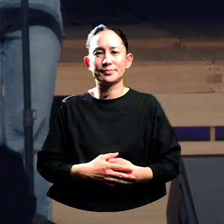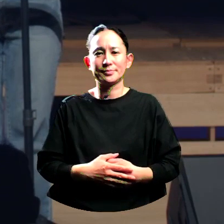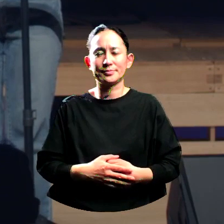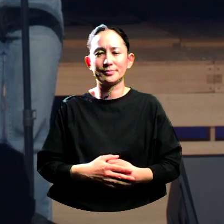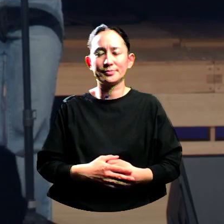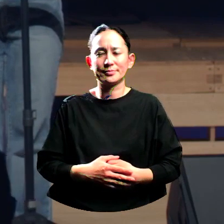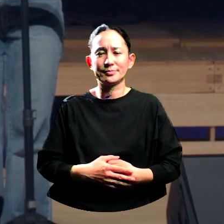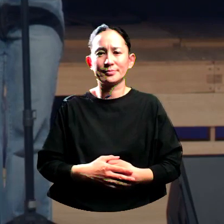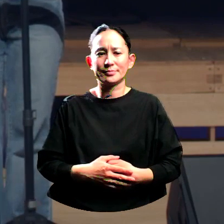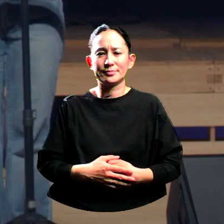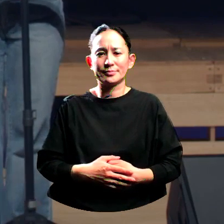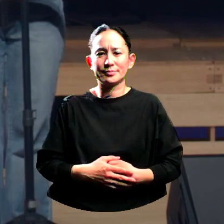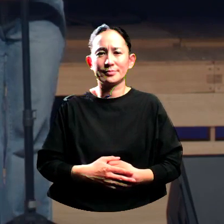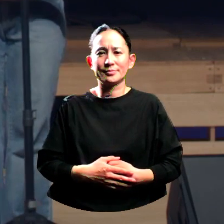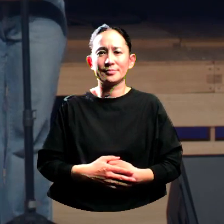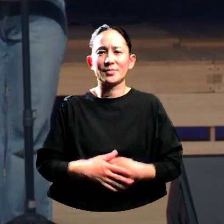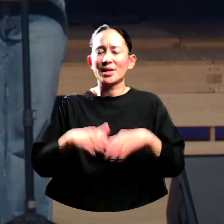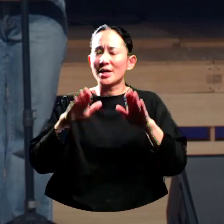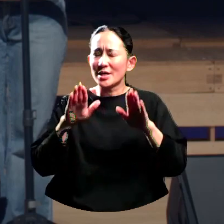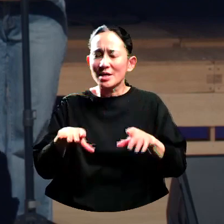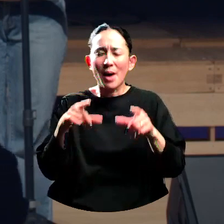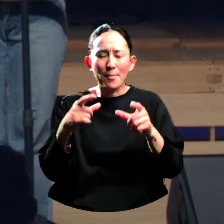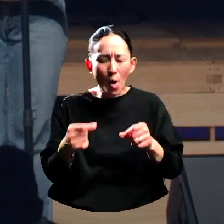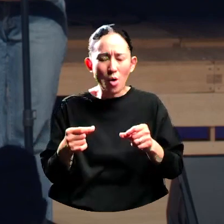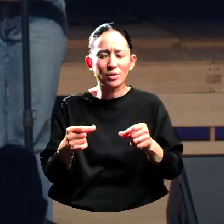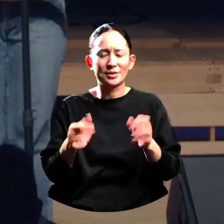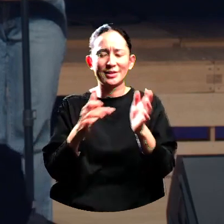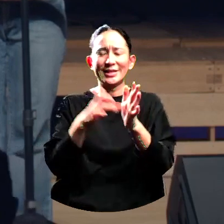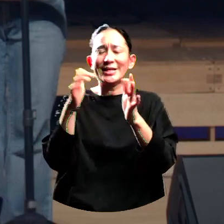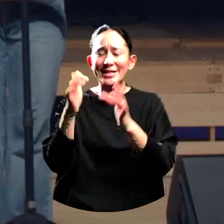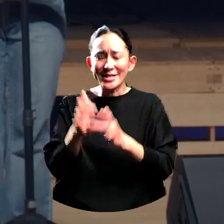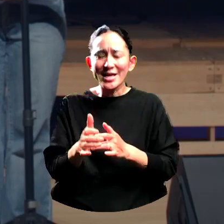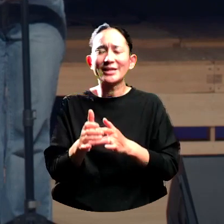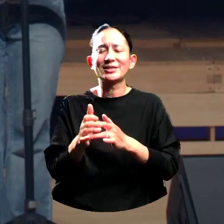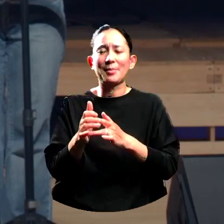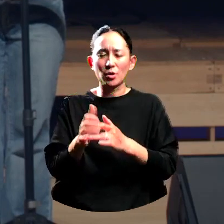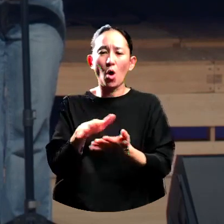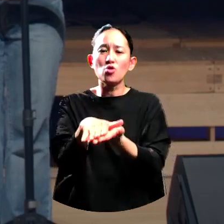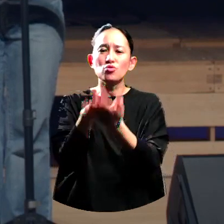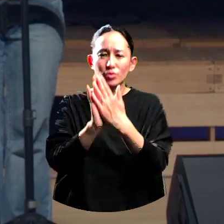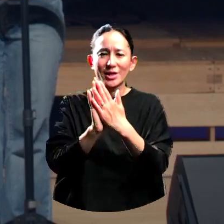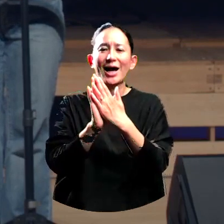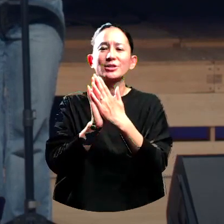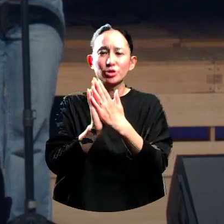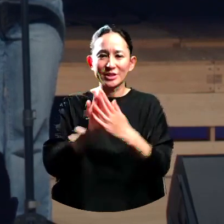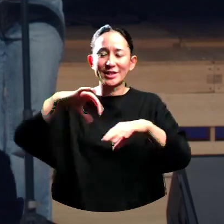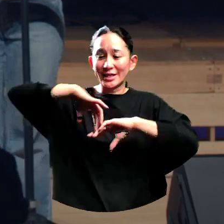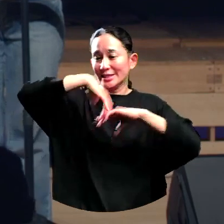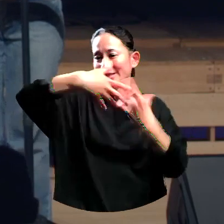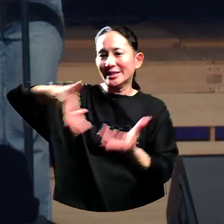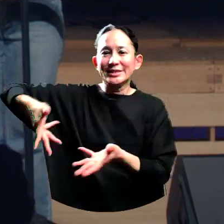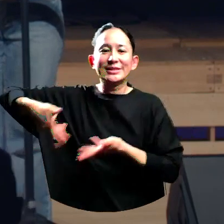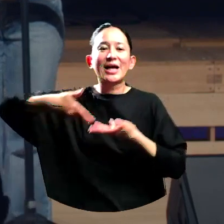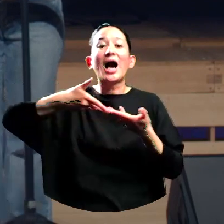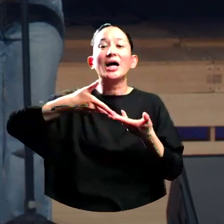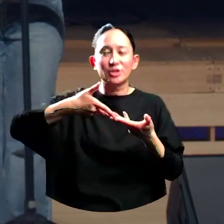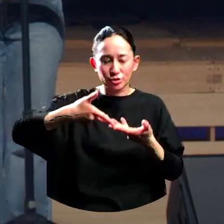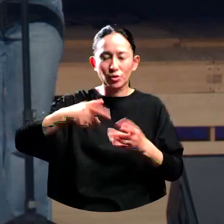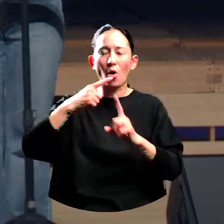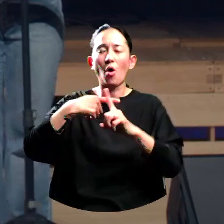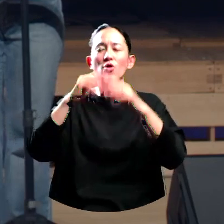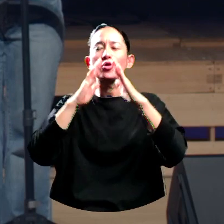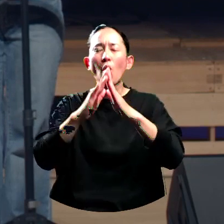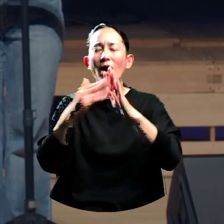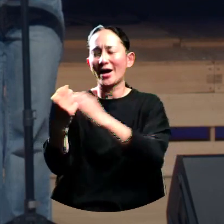gave birth to churches. そして今なおイエス様の復活に、イースターに、世界中の教会が突き動かされています。